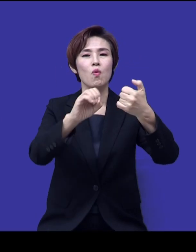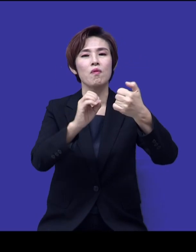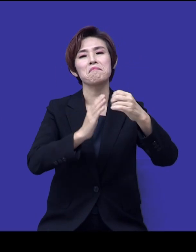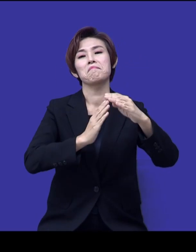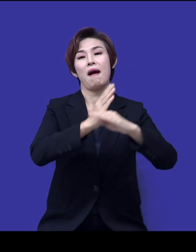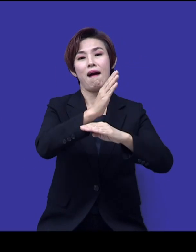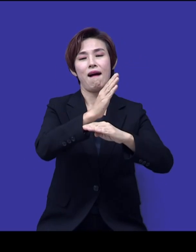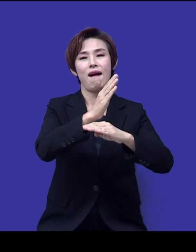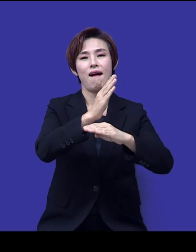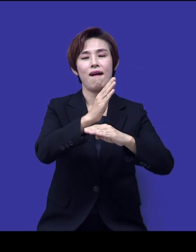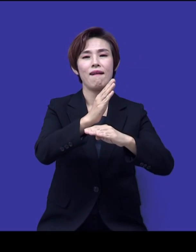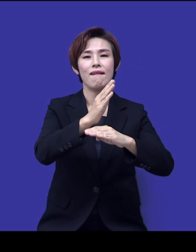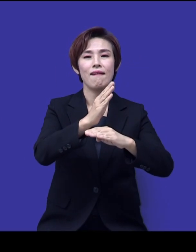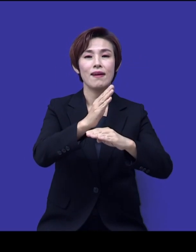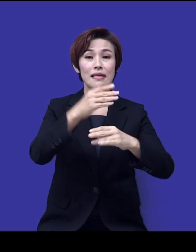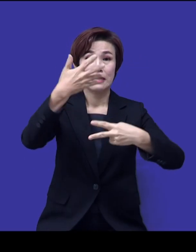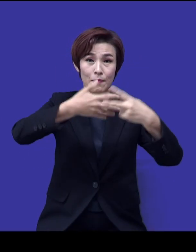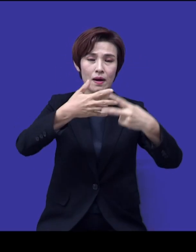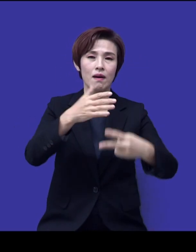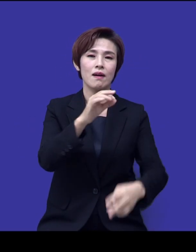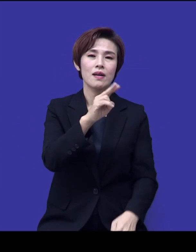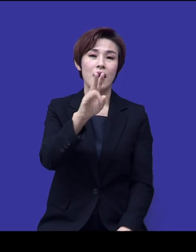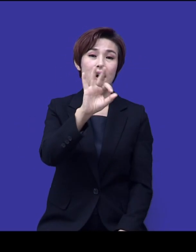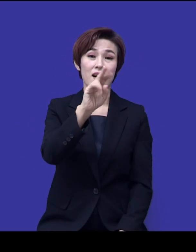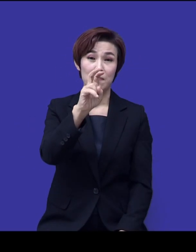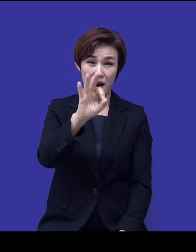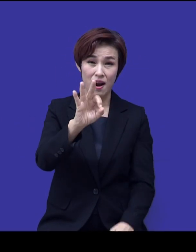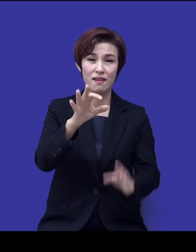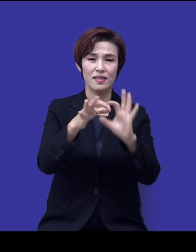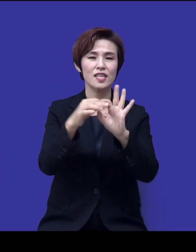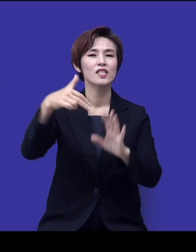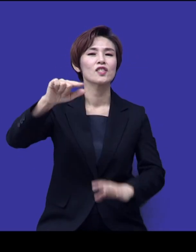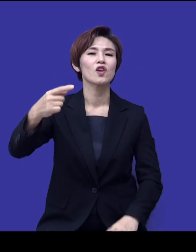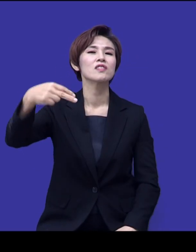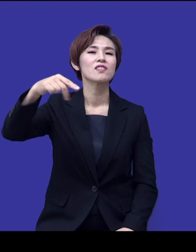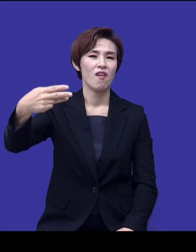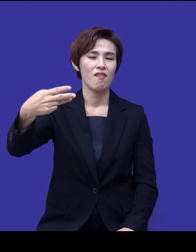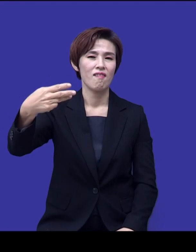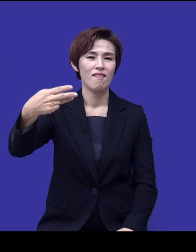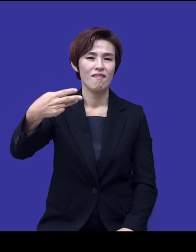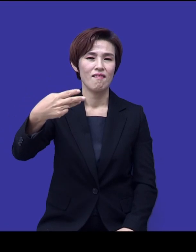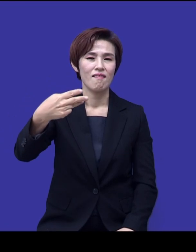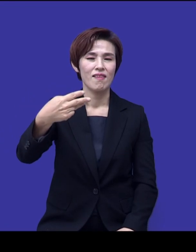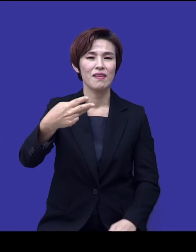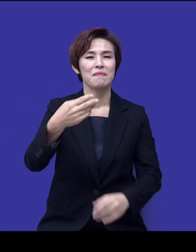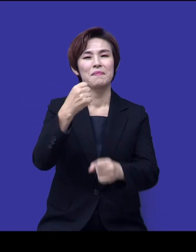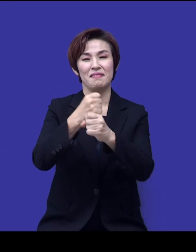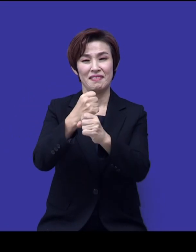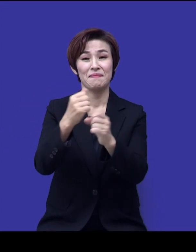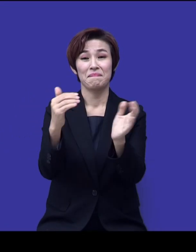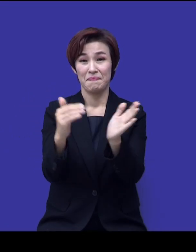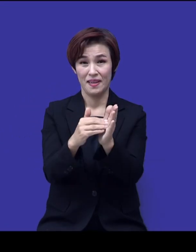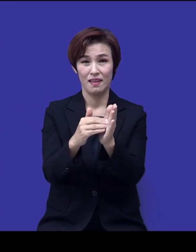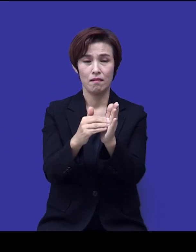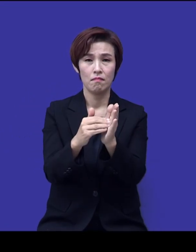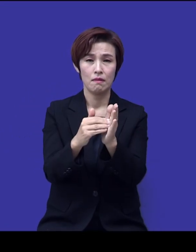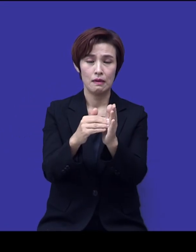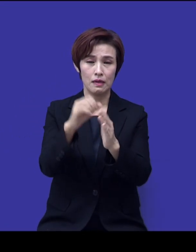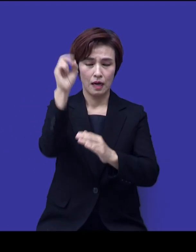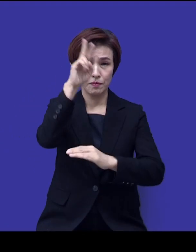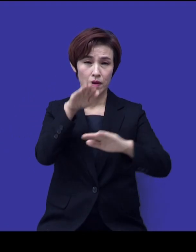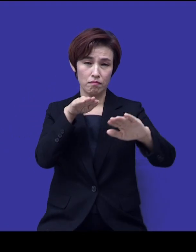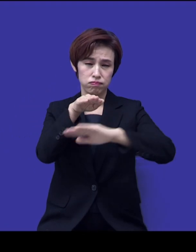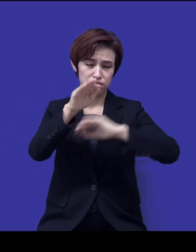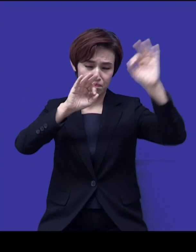전설을 만드신 분이신데요. 갑작스럽게 차량 사고를 당하면서 1급 지체 장애인이 되셨습니다. 네, 사고